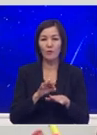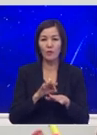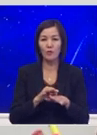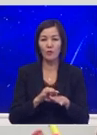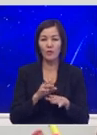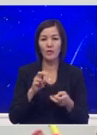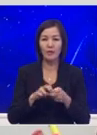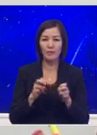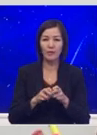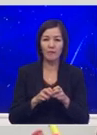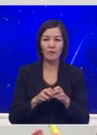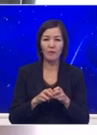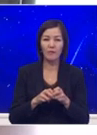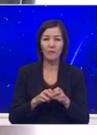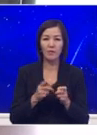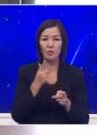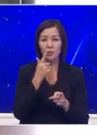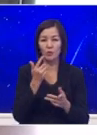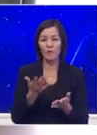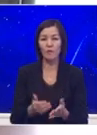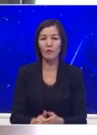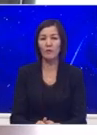и проблемы со свертком эти крови